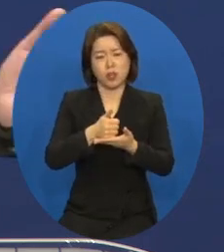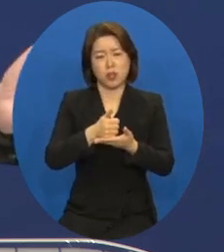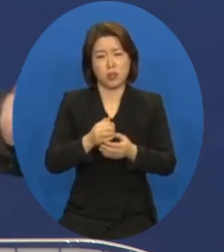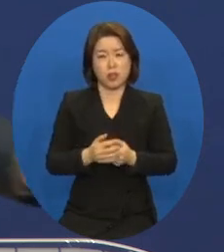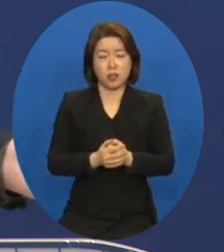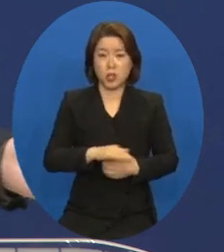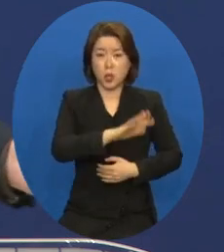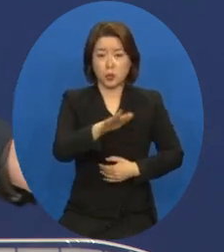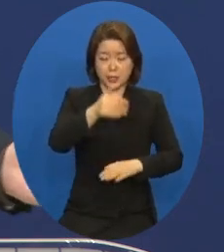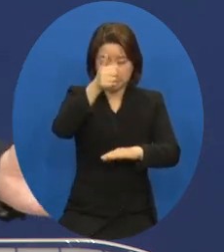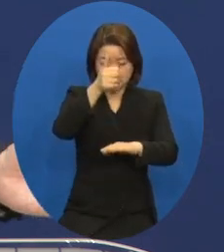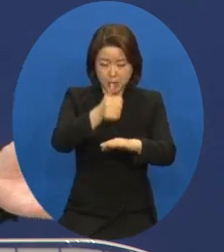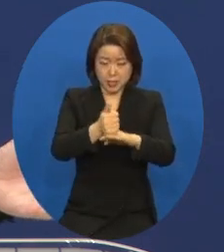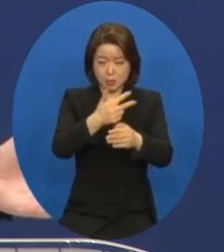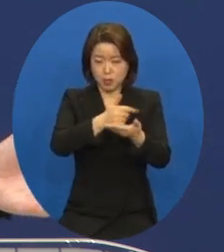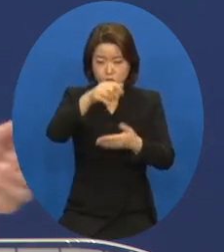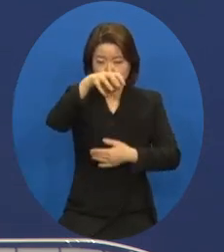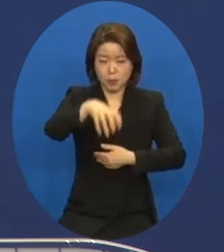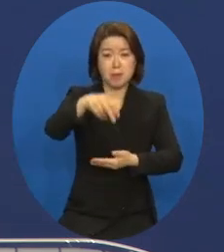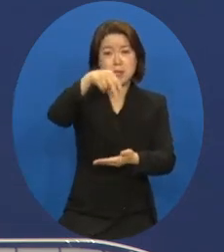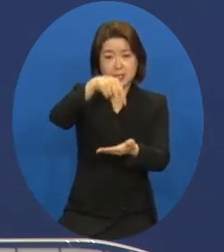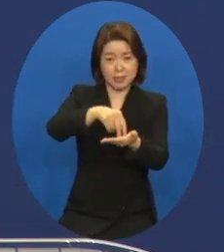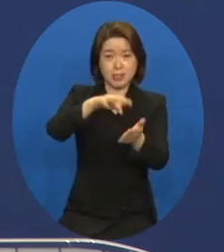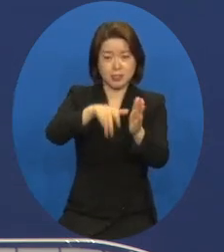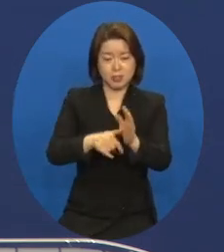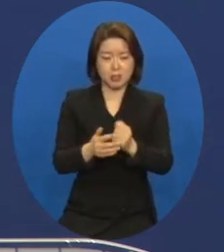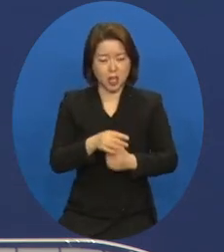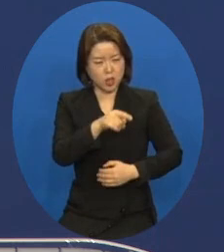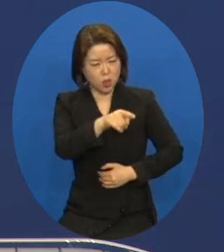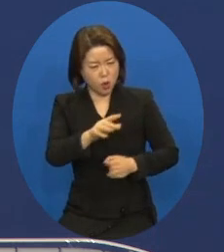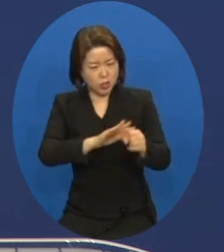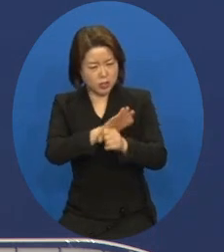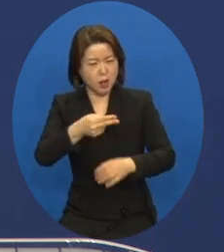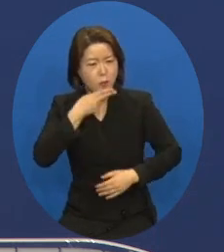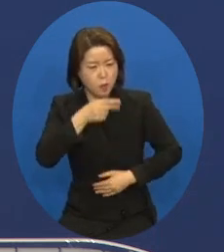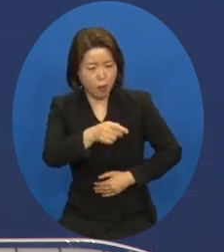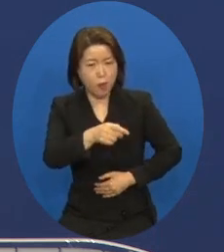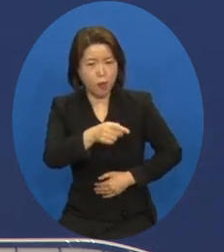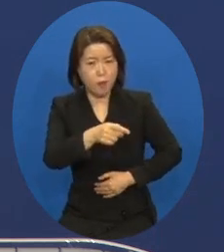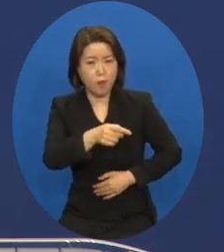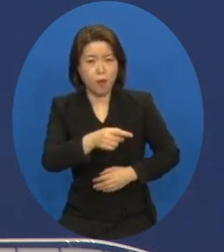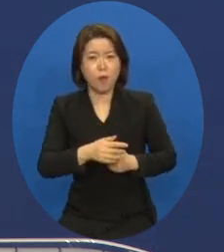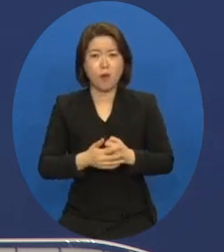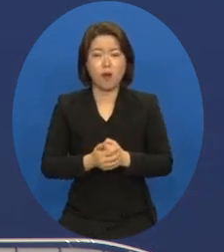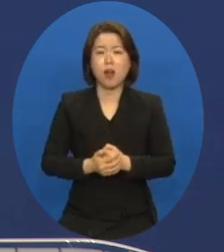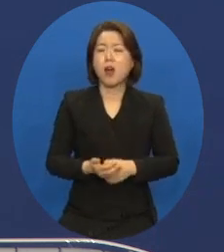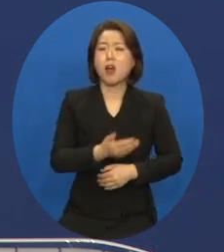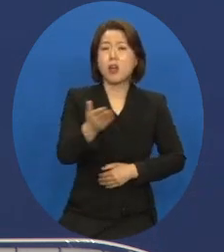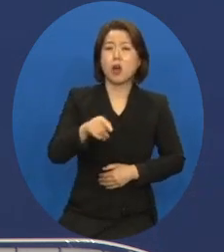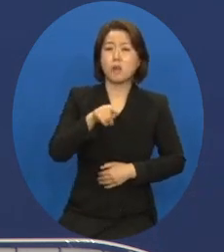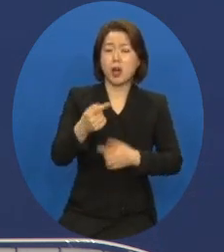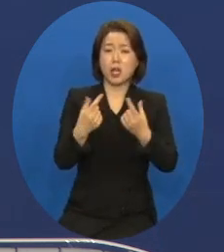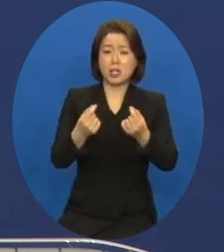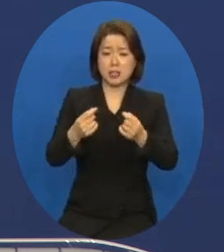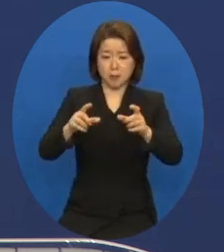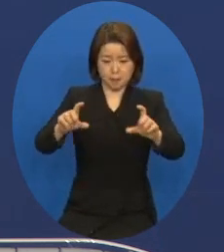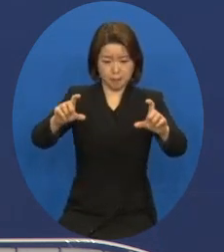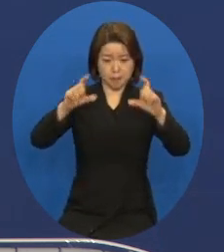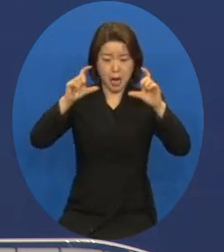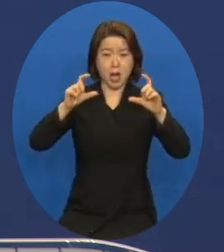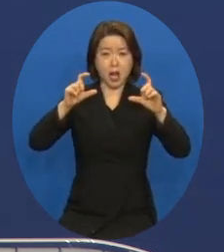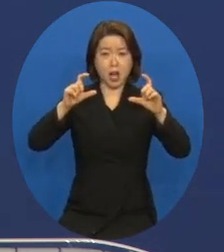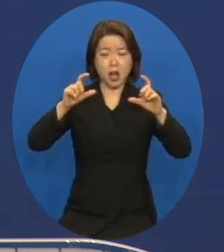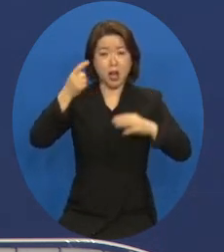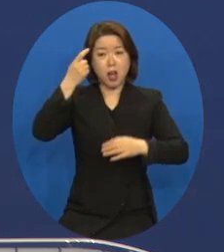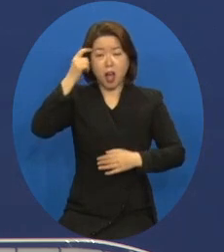우리가 마지막 주님 앞에 섰을 때 4개는 사랑이 없다 여러분 이런 판정을 받는다고